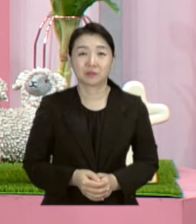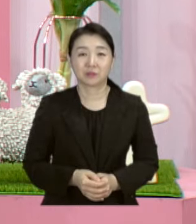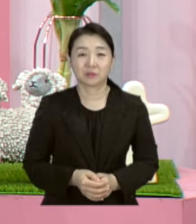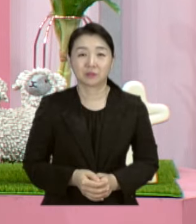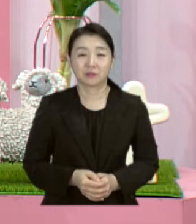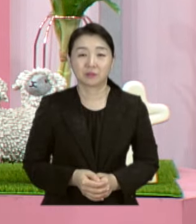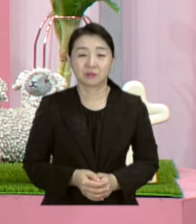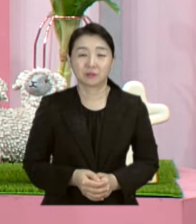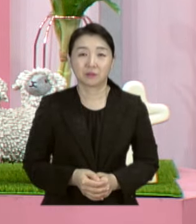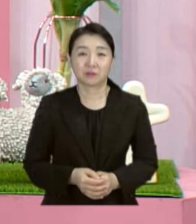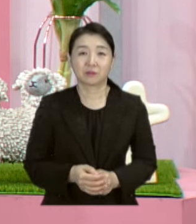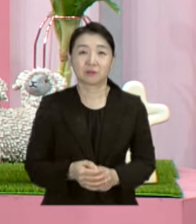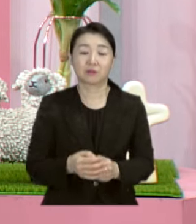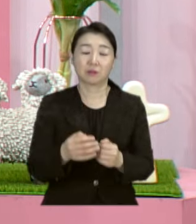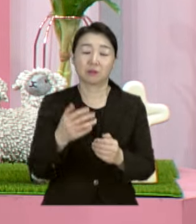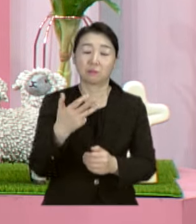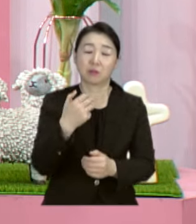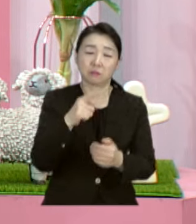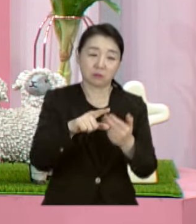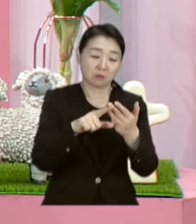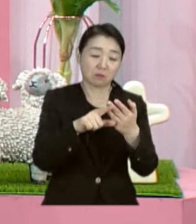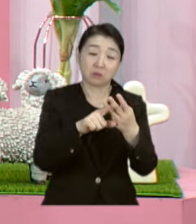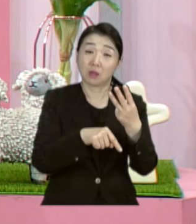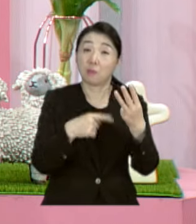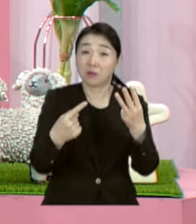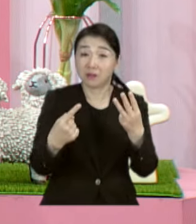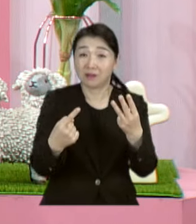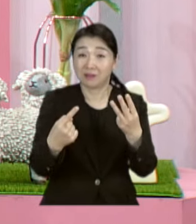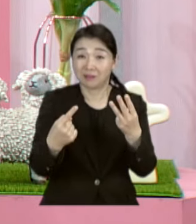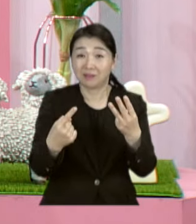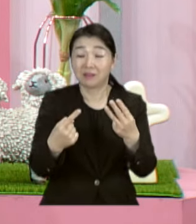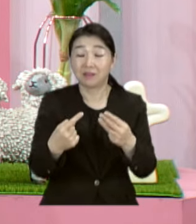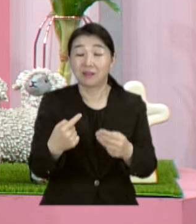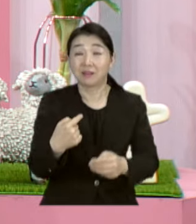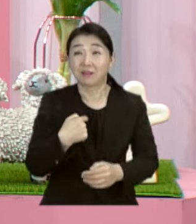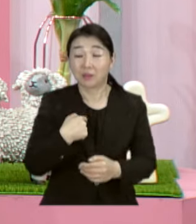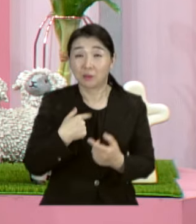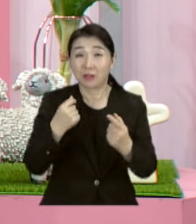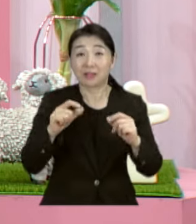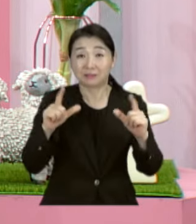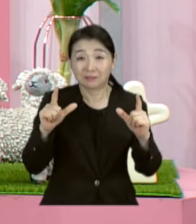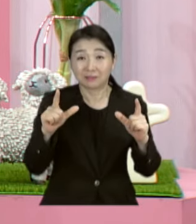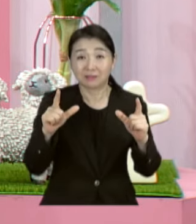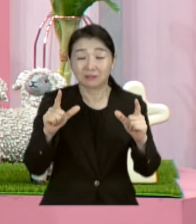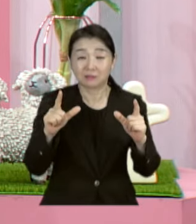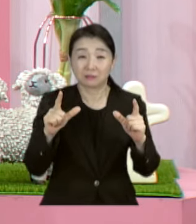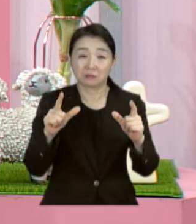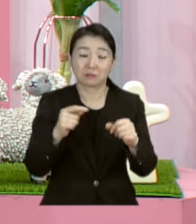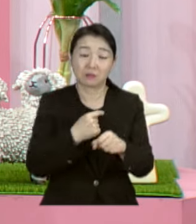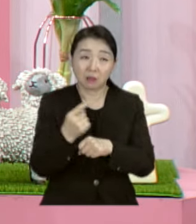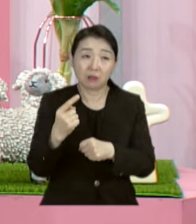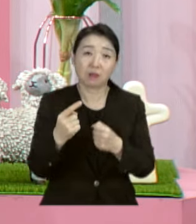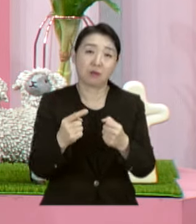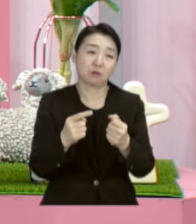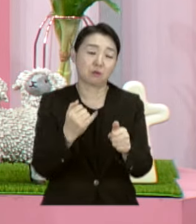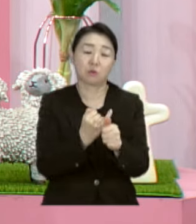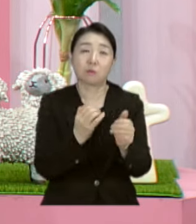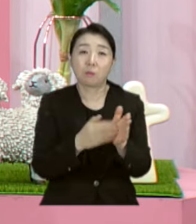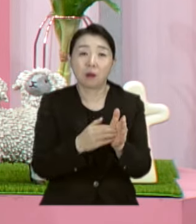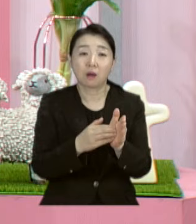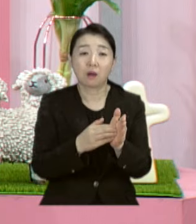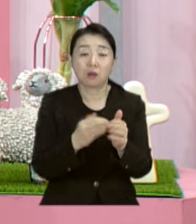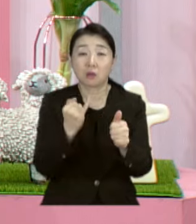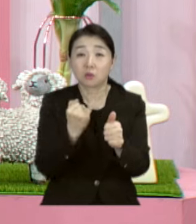1일이고 제가 한 해 뒤에 같은 날 결혼했어요. 네네. 네. 세상에 결혼식장에 들어갈 때